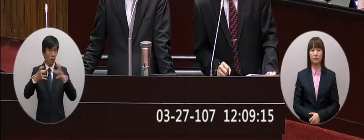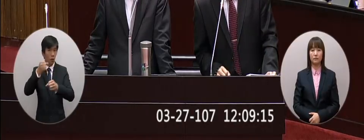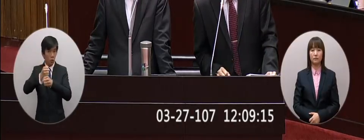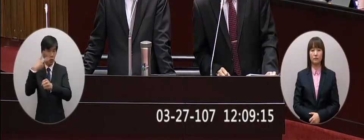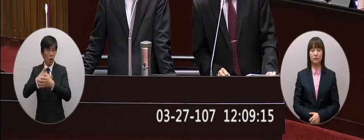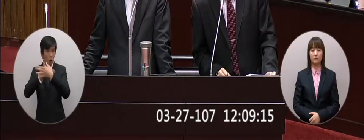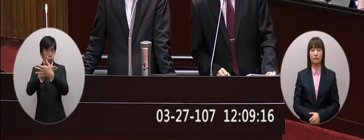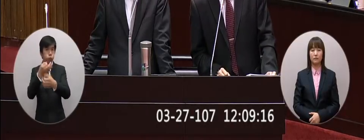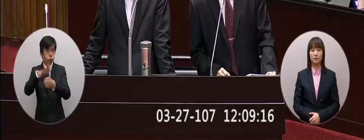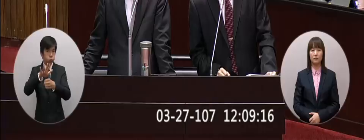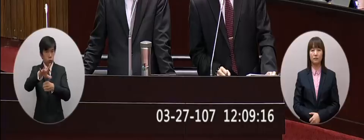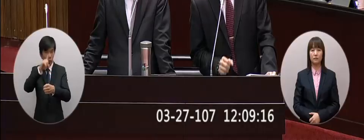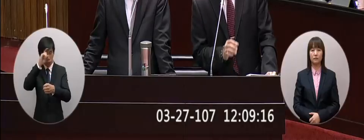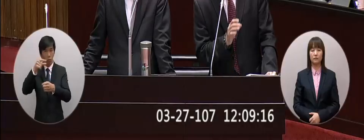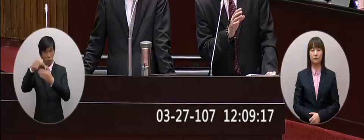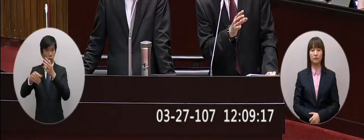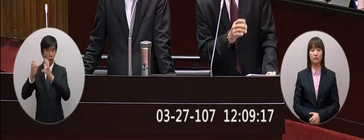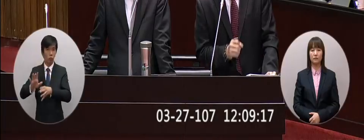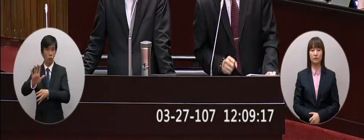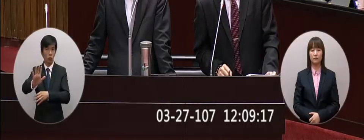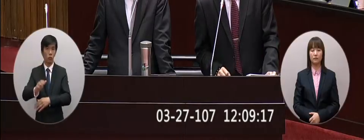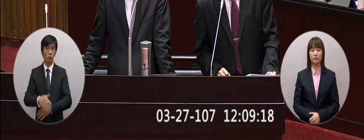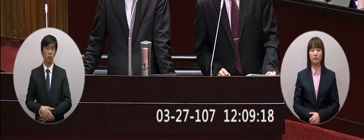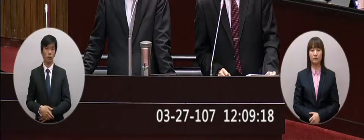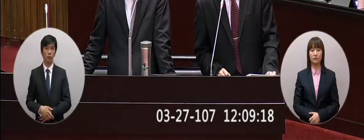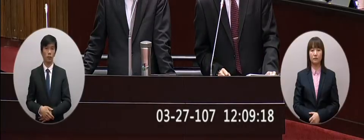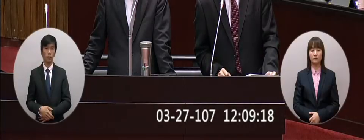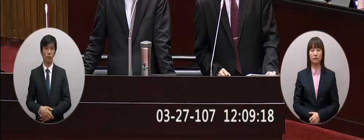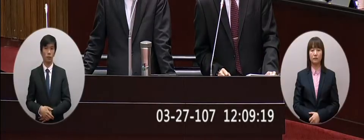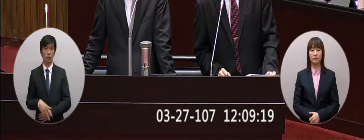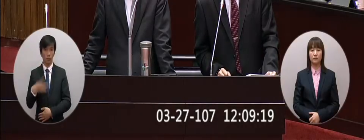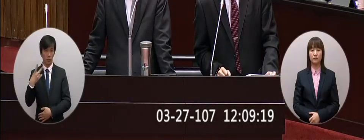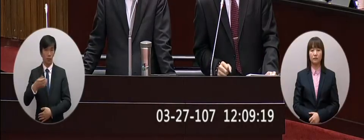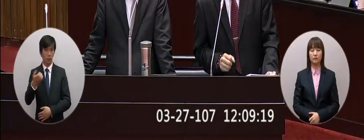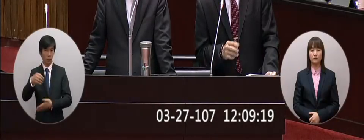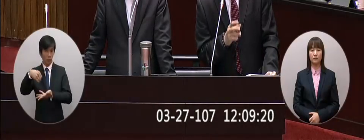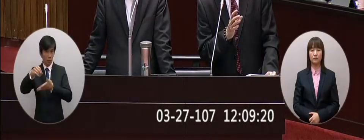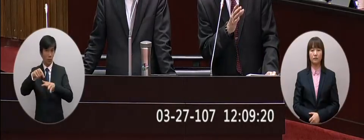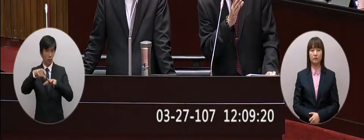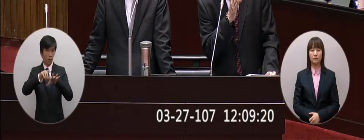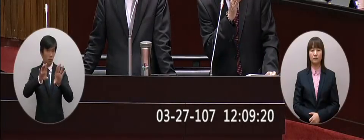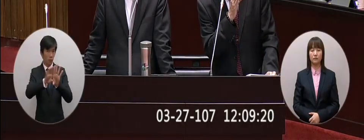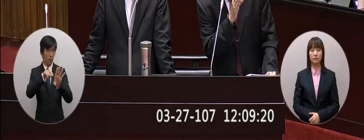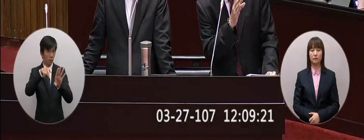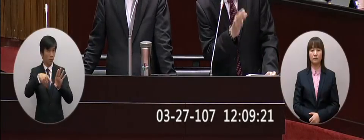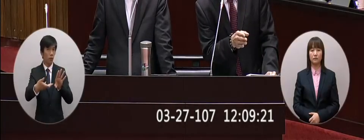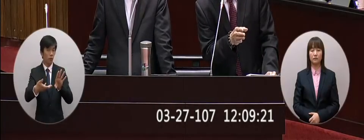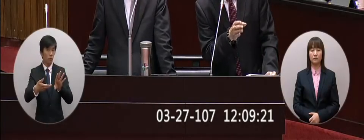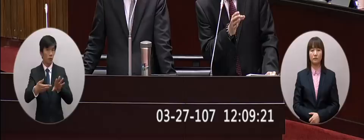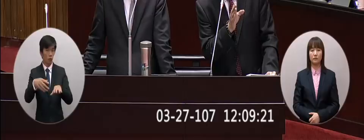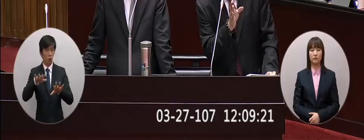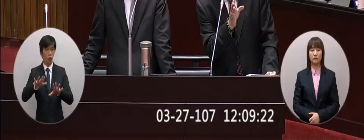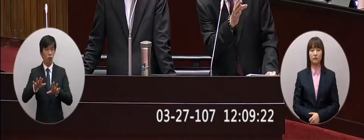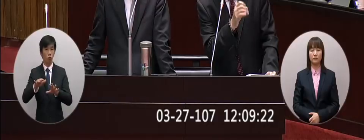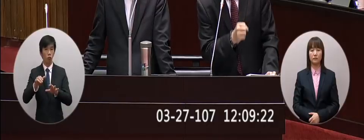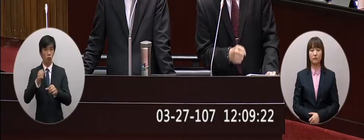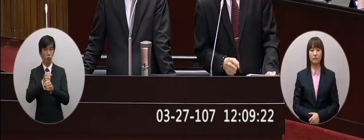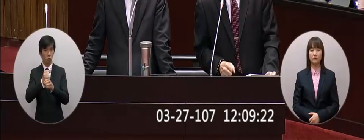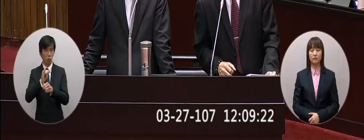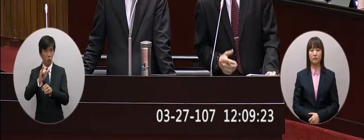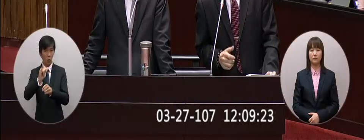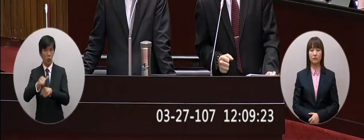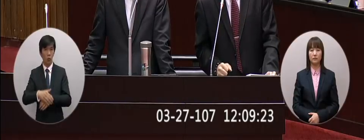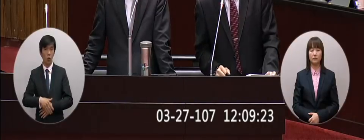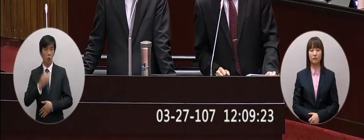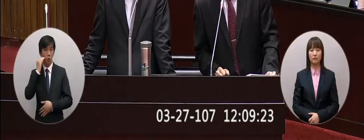立这样的一个机制。那刚刚呢，我们也提到说金门的部分是不是呢进行的不错？那其他的部